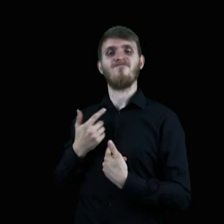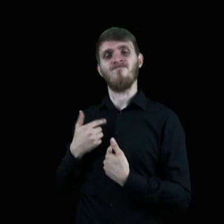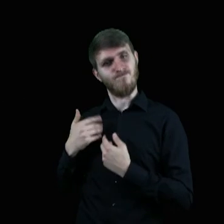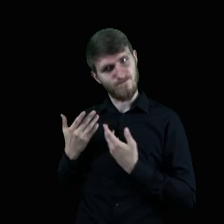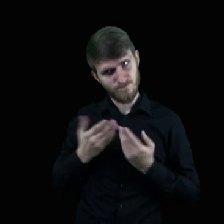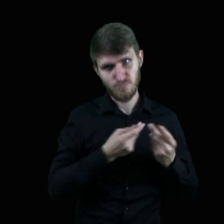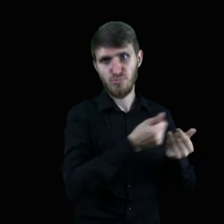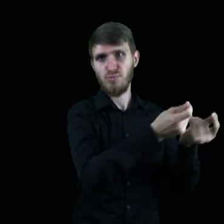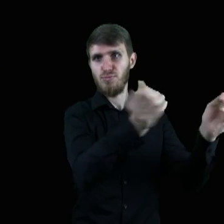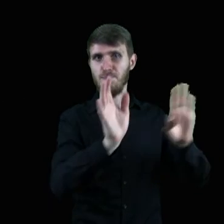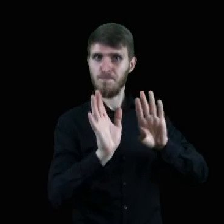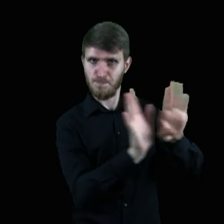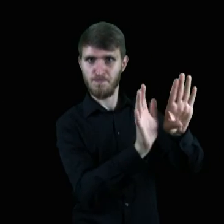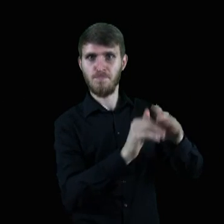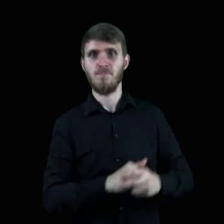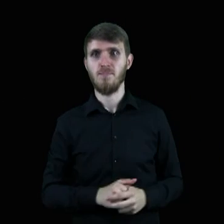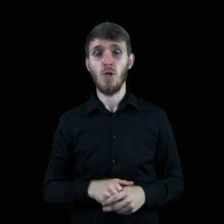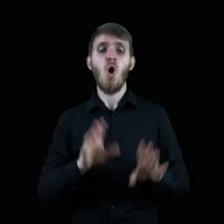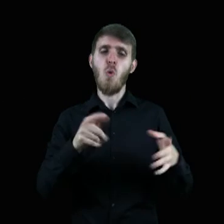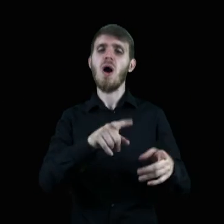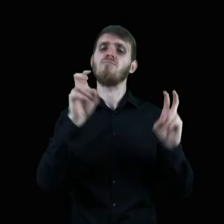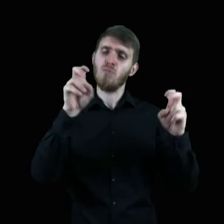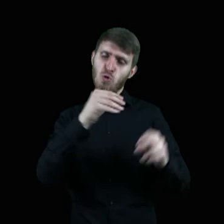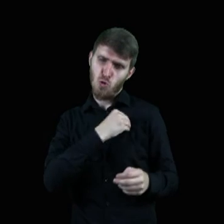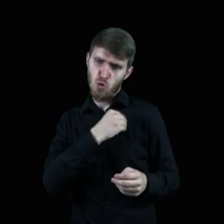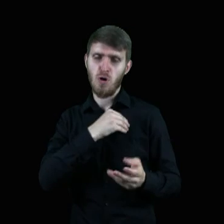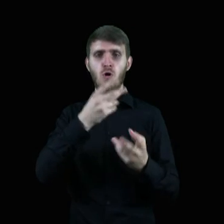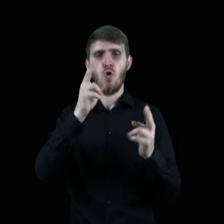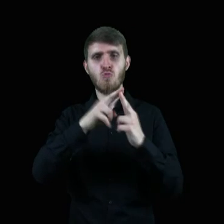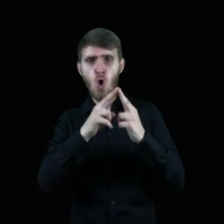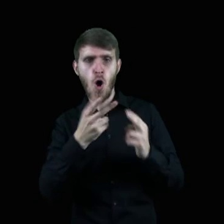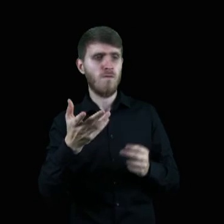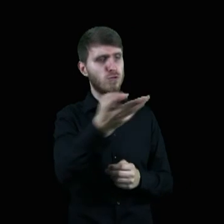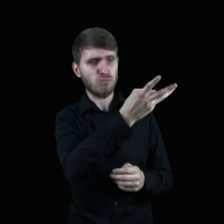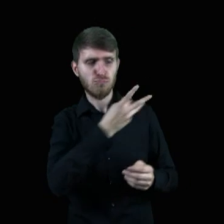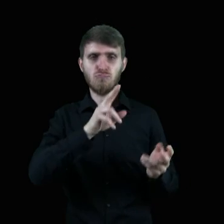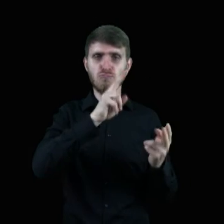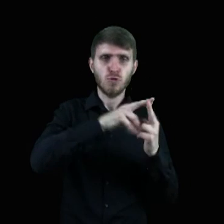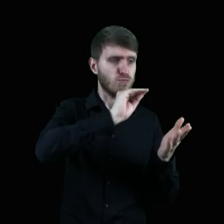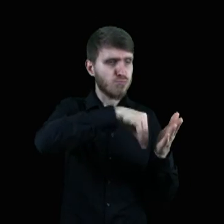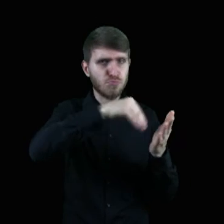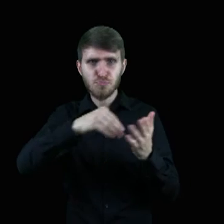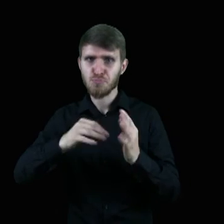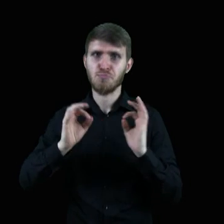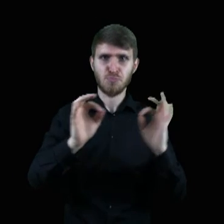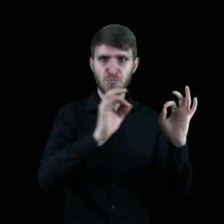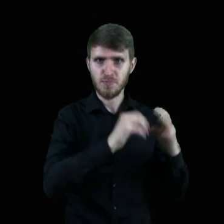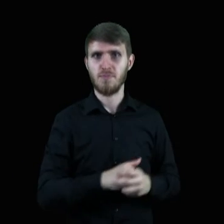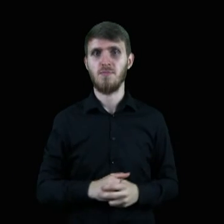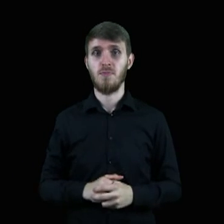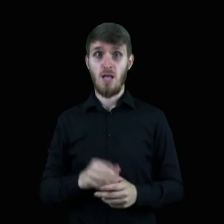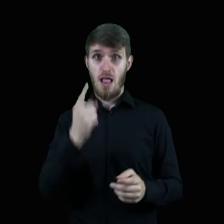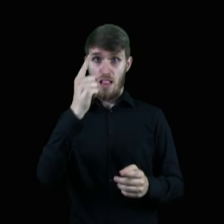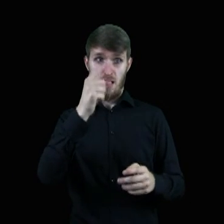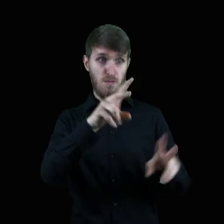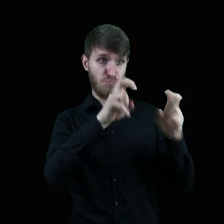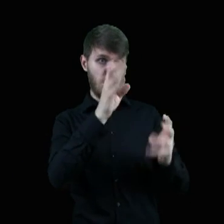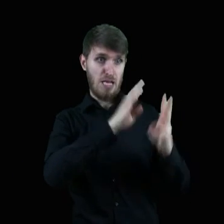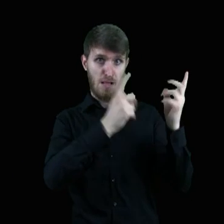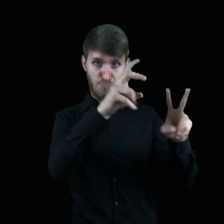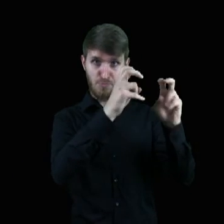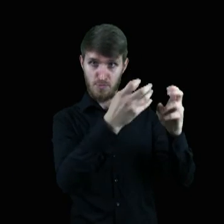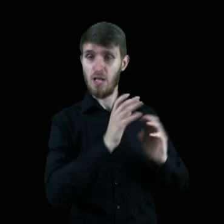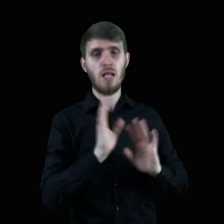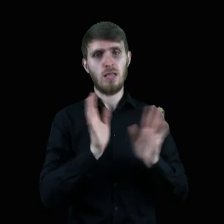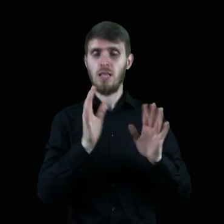dywidendę z własnej kieszeni. Oczywiście jest to robione w ramach odpowiednich umów z biurem maklerskim. Pożyczki od klientów to nie jedyny sposób